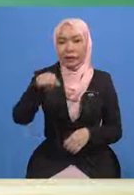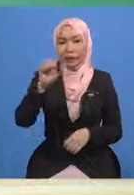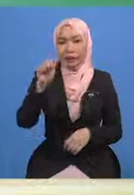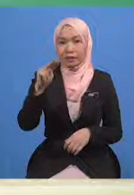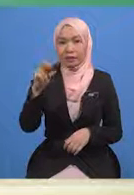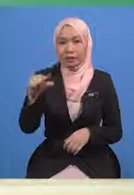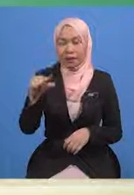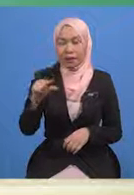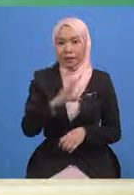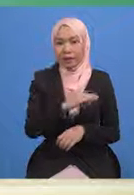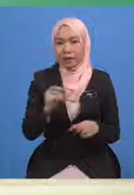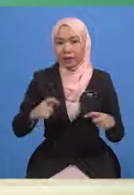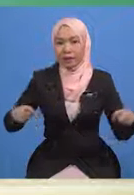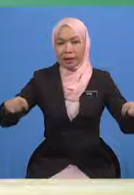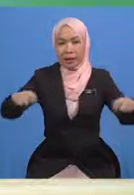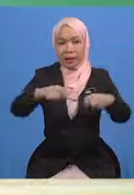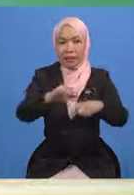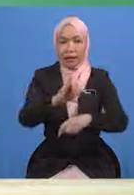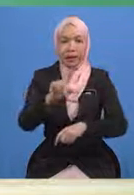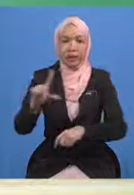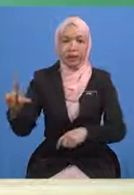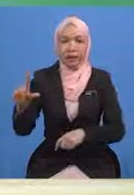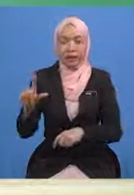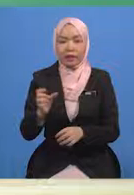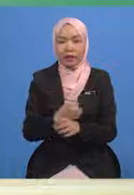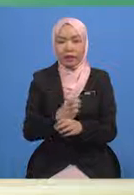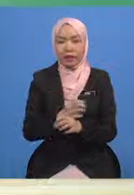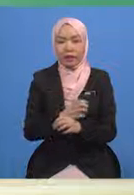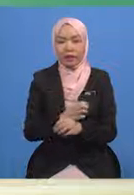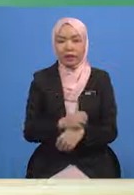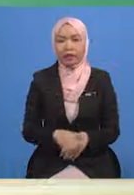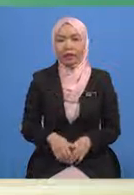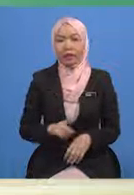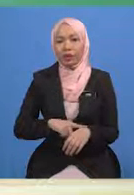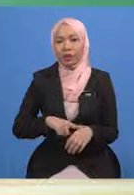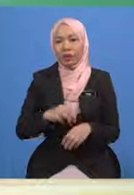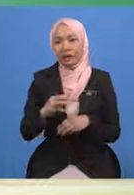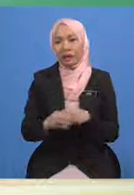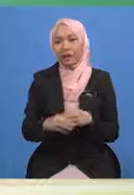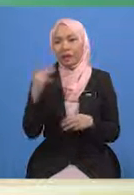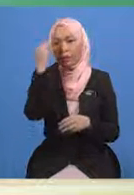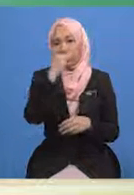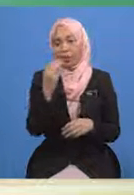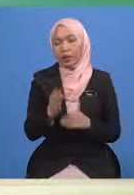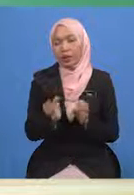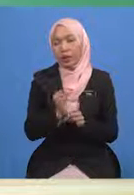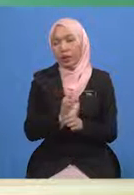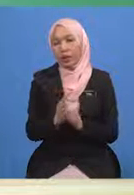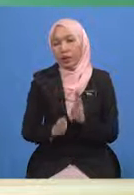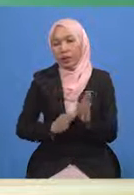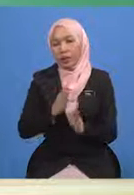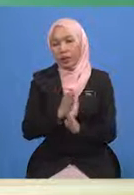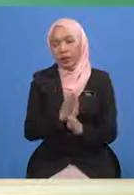Tasik juga adalah bentuk muka bumi yang terdapat di bumi. Ia lebih